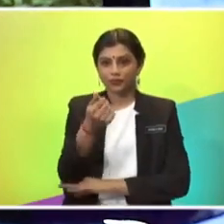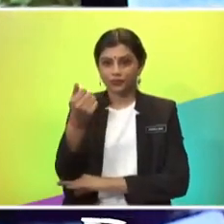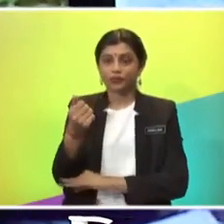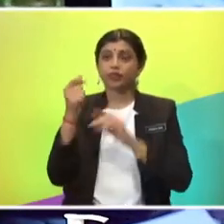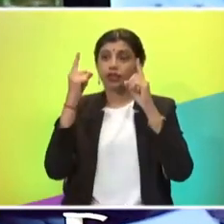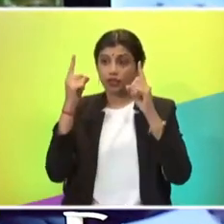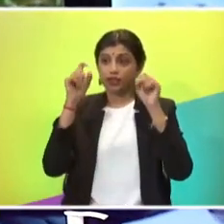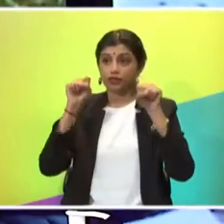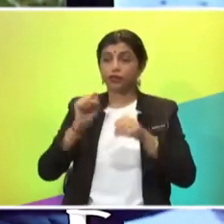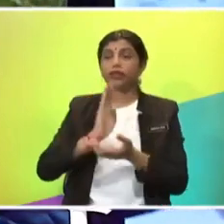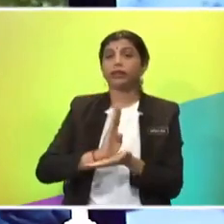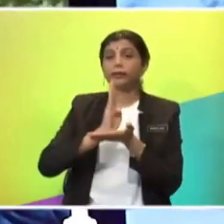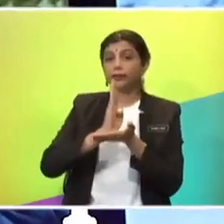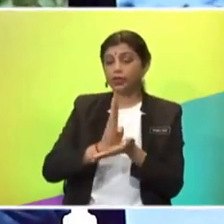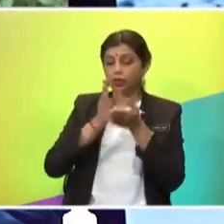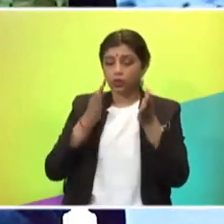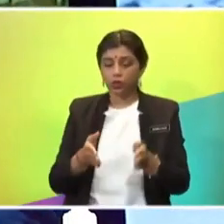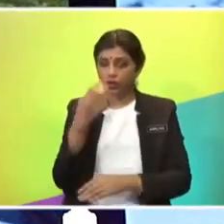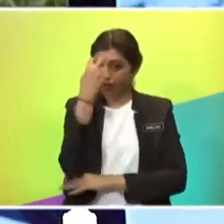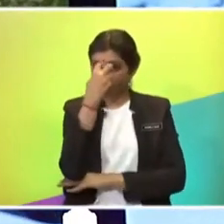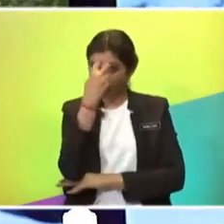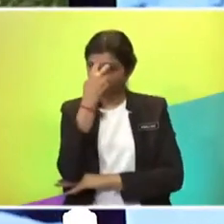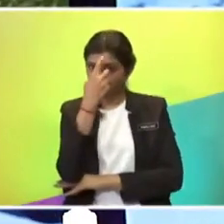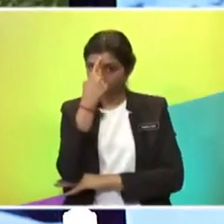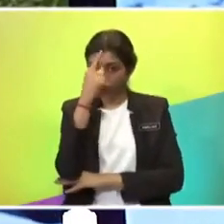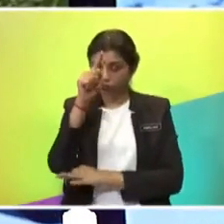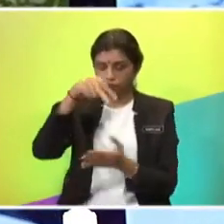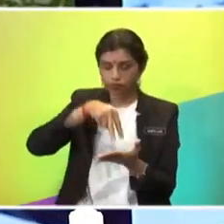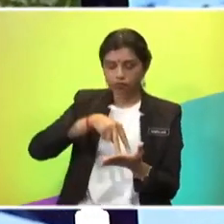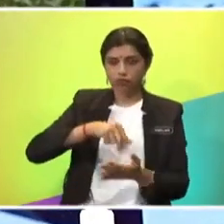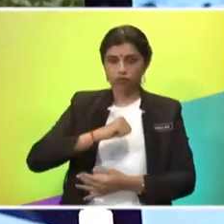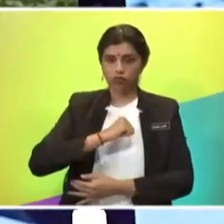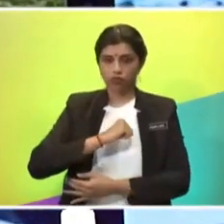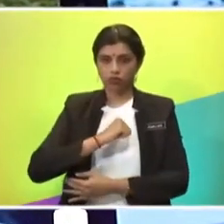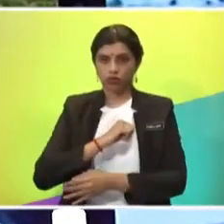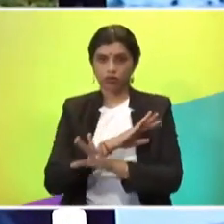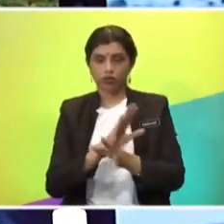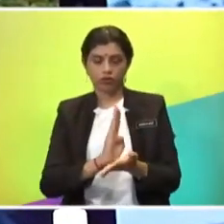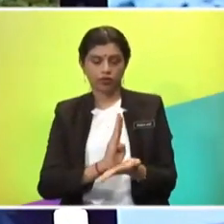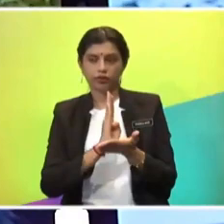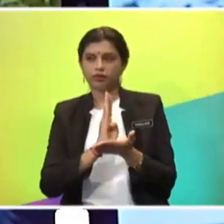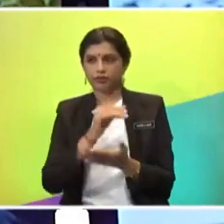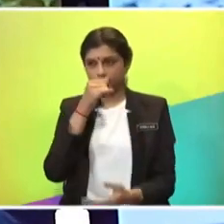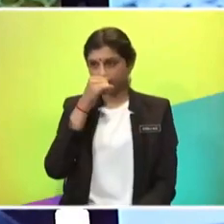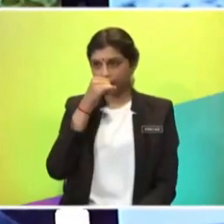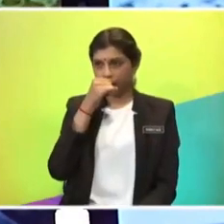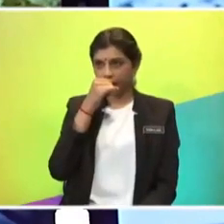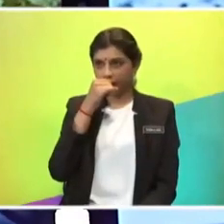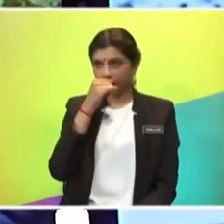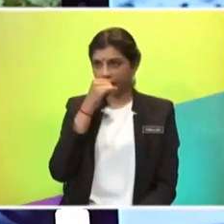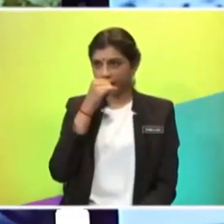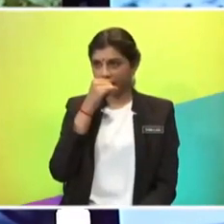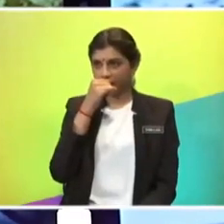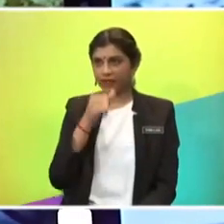dapat membantu adik-adik kita ataupun mereka yang berpeluang khas untuk berdikari cikgu. Sebelum tu saya nak apa dulu cikgu? Ada RM1.